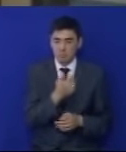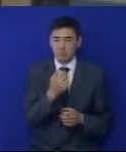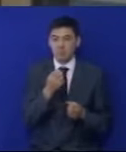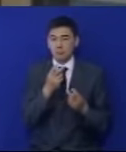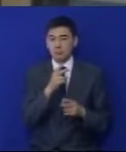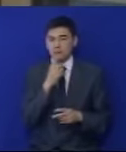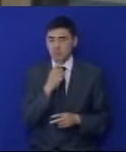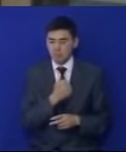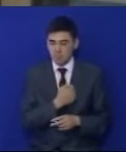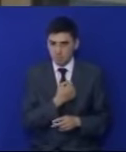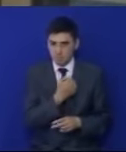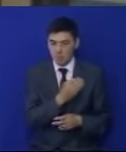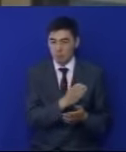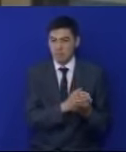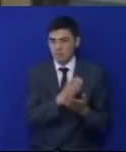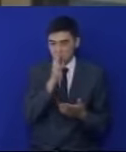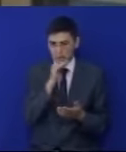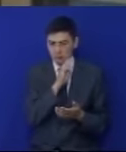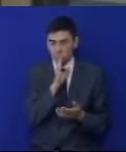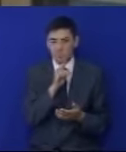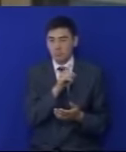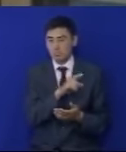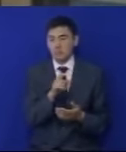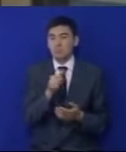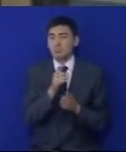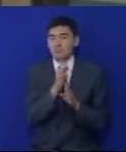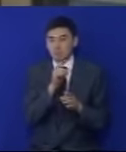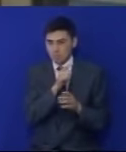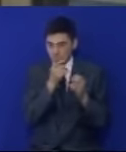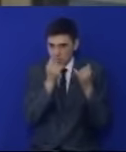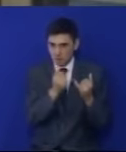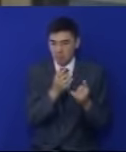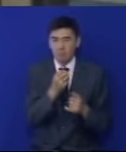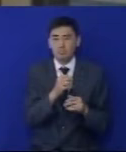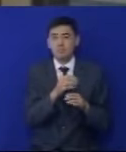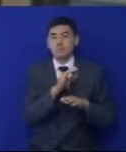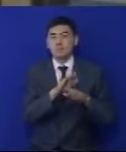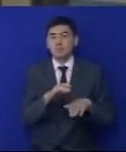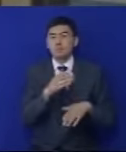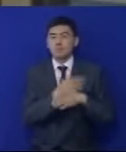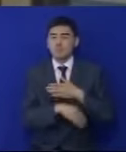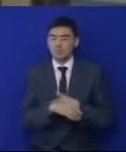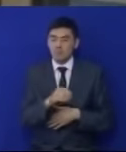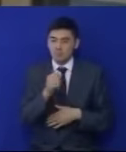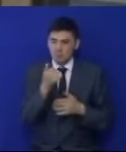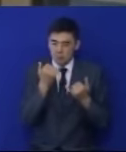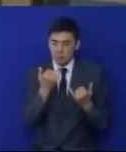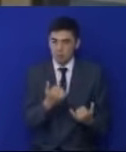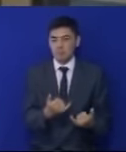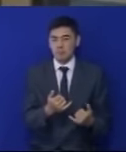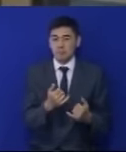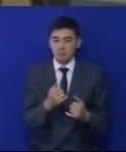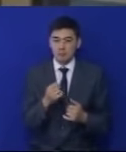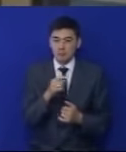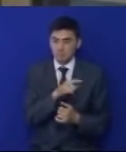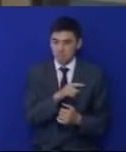мамандандырылған әскерде қызмет ететін ата-аналардың балаларына, сондай-ақ мүгедек балаларға басымдық беріледі. Олар өтінімді